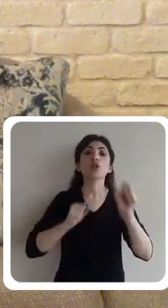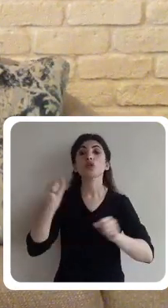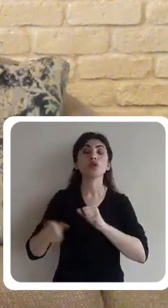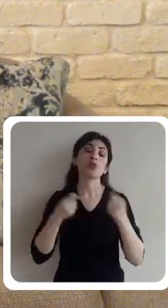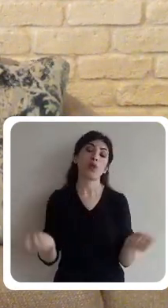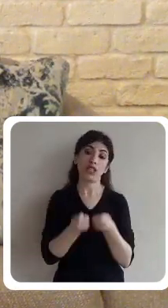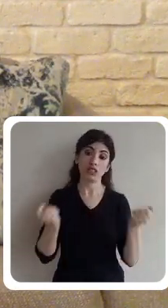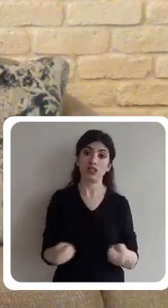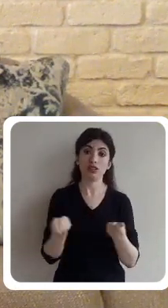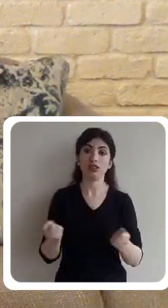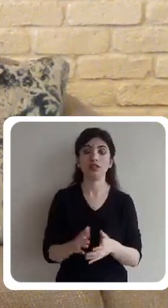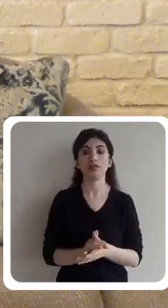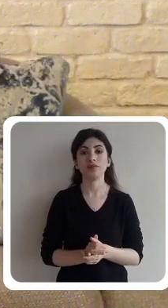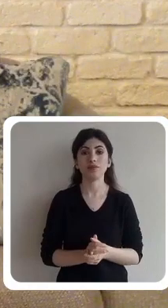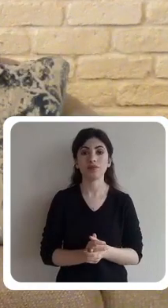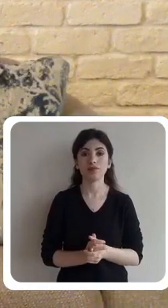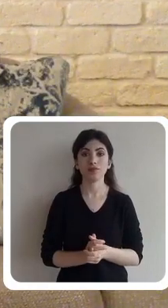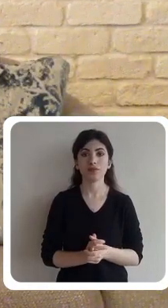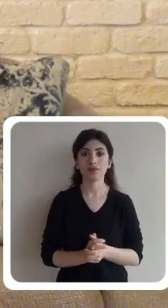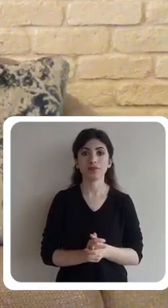kurtulmaya çalışıyor.